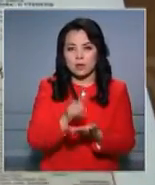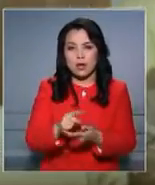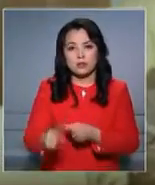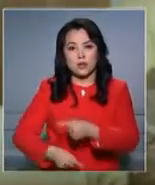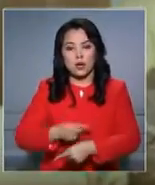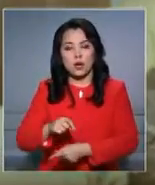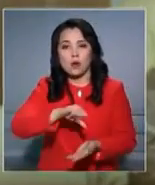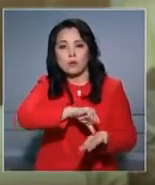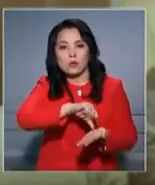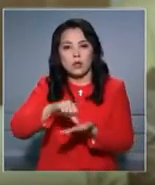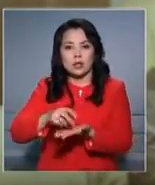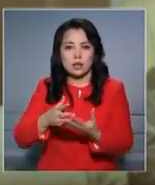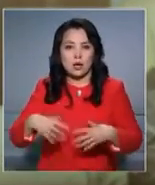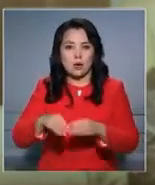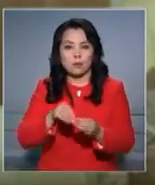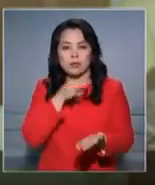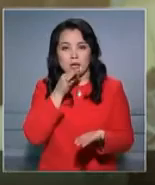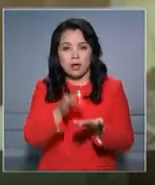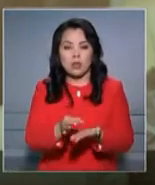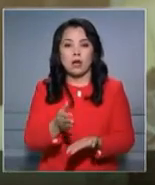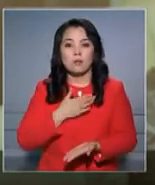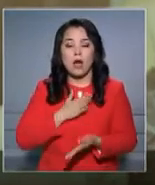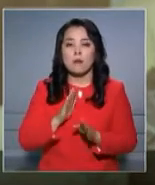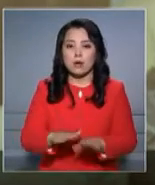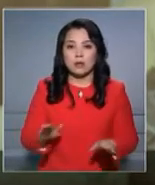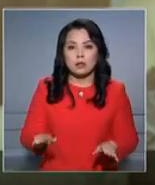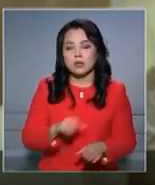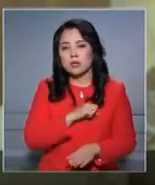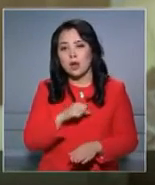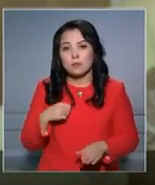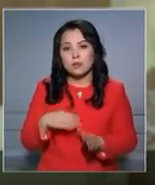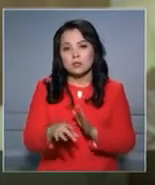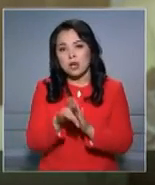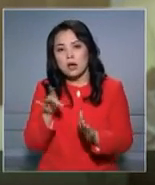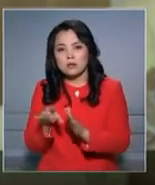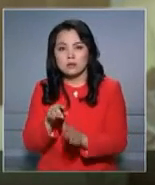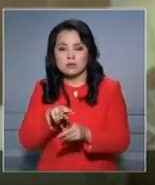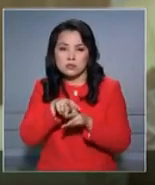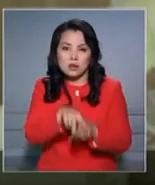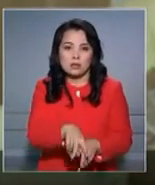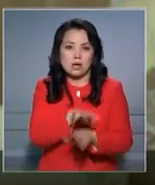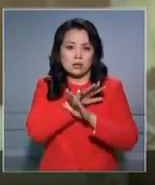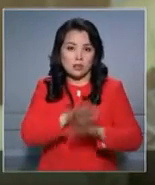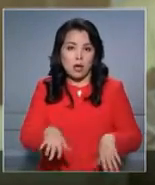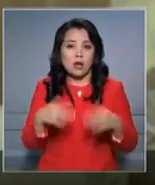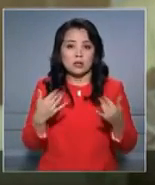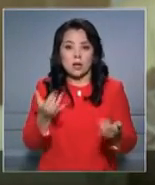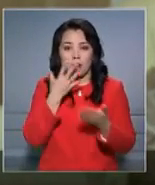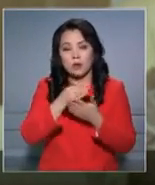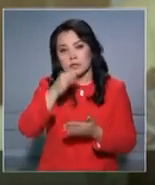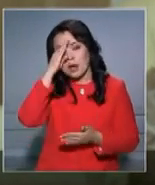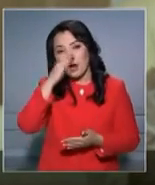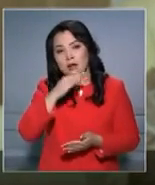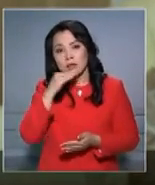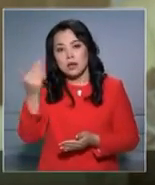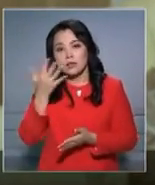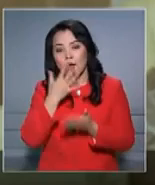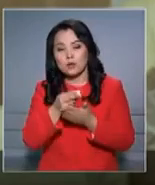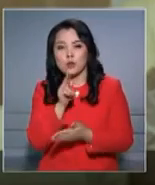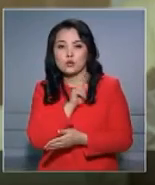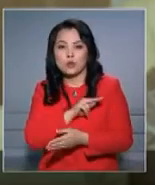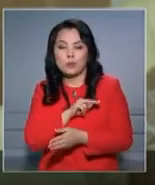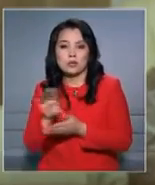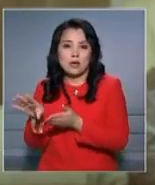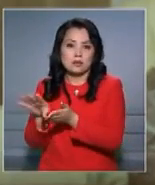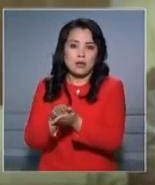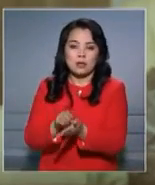мүшелері. Біз балаларға сен ананы таңда, мынаны таңда деген жоқ. Біз енді уақыт талабына қарай, әкесінің жұмысына қарай сол қызығушылық болған шығар енді. Ұлда да,